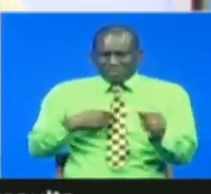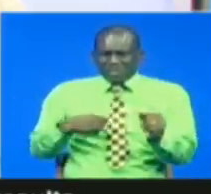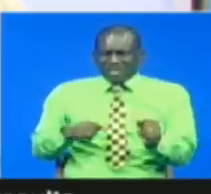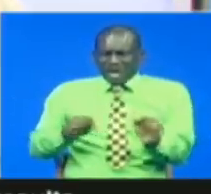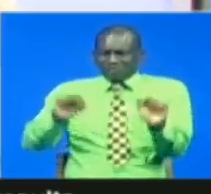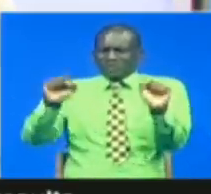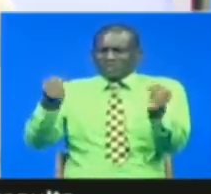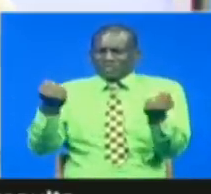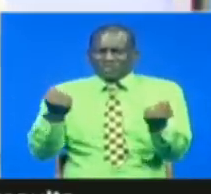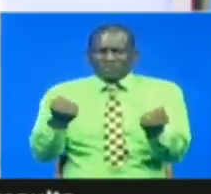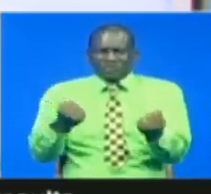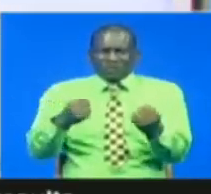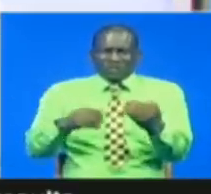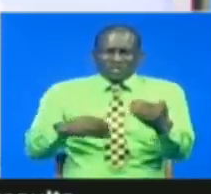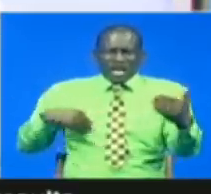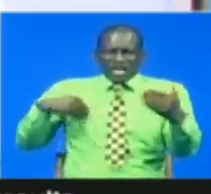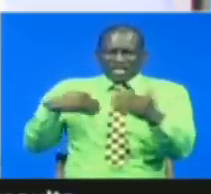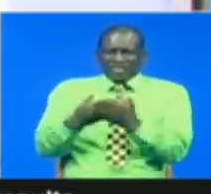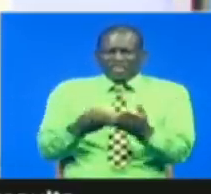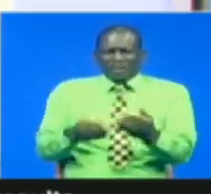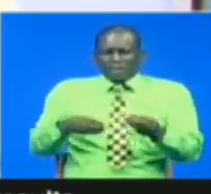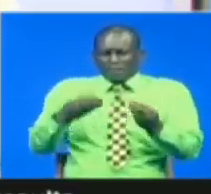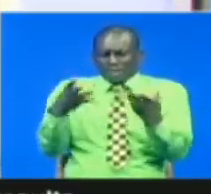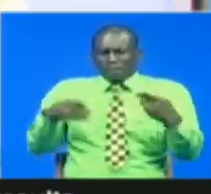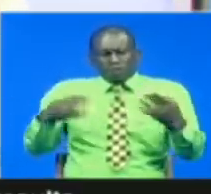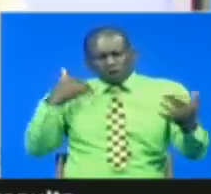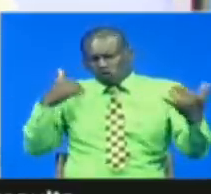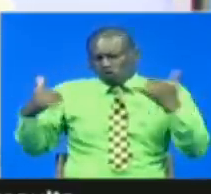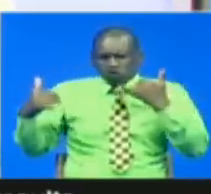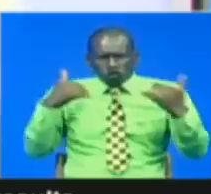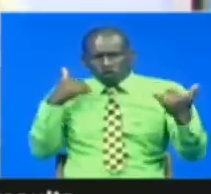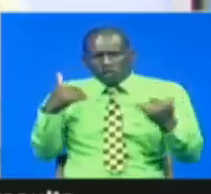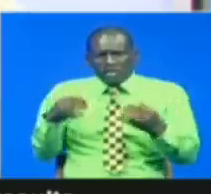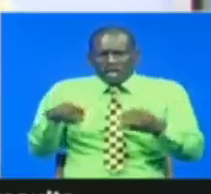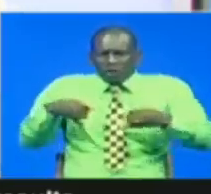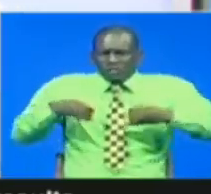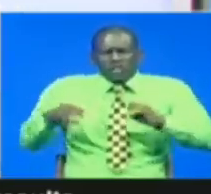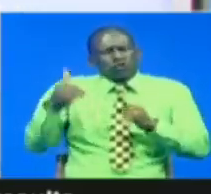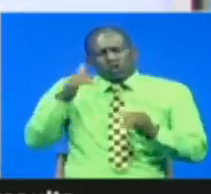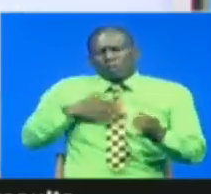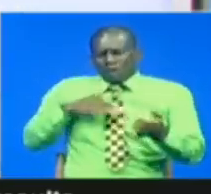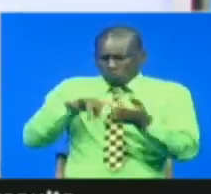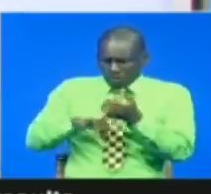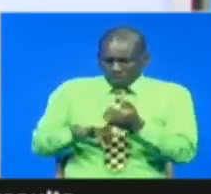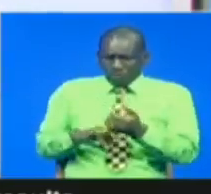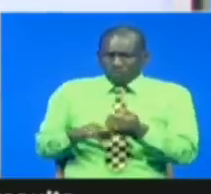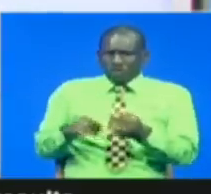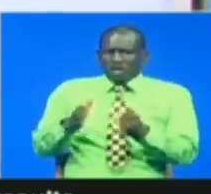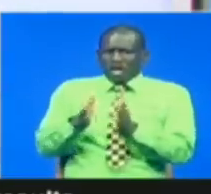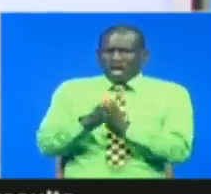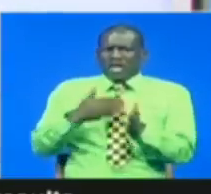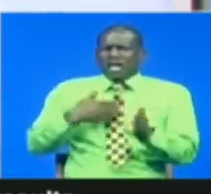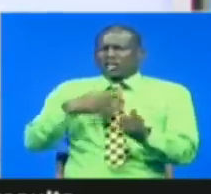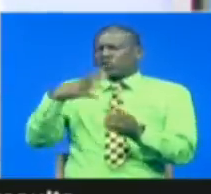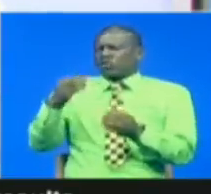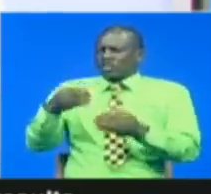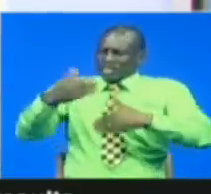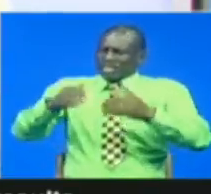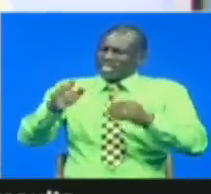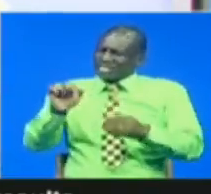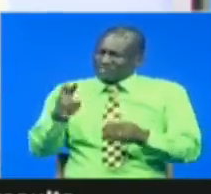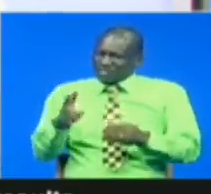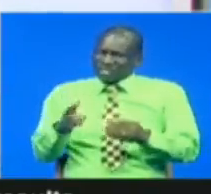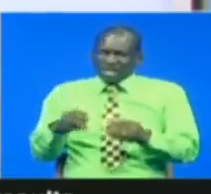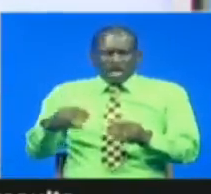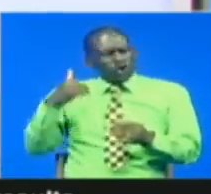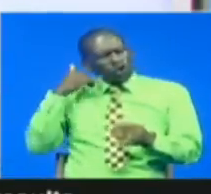kidogo. Kufika hapo naye simu zilikuwa nyingi nyingi. Nataka kushika nimpigie mke naye alikuwa shughuli zake kiasi hapo kwa barabara kwa karibu na television. Ndio nikashika